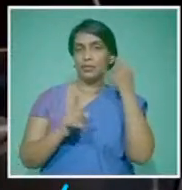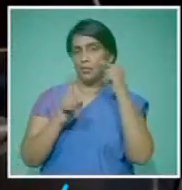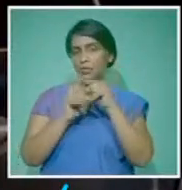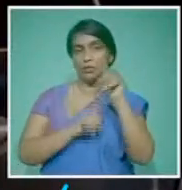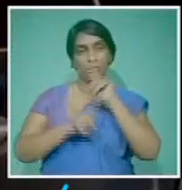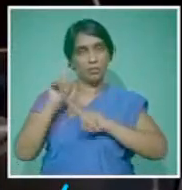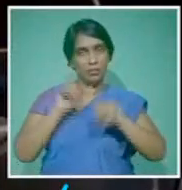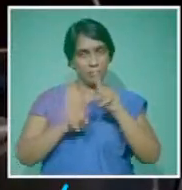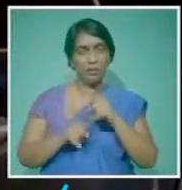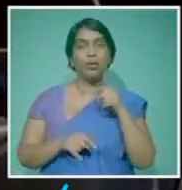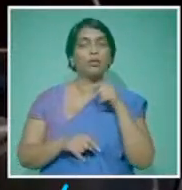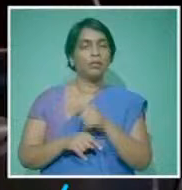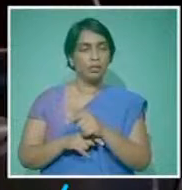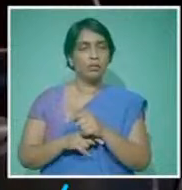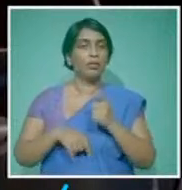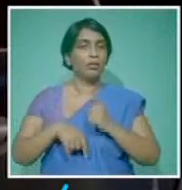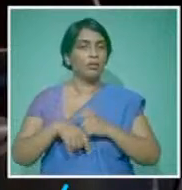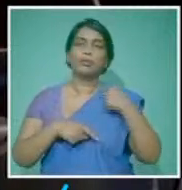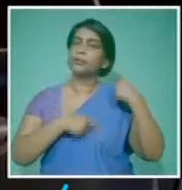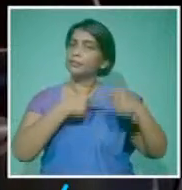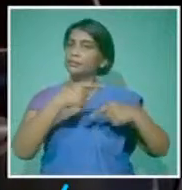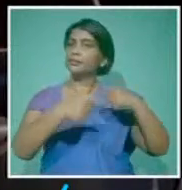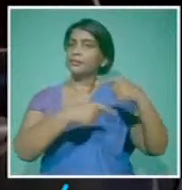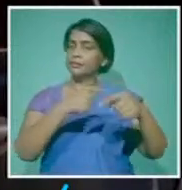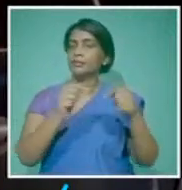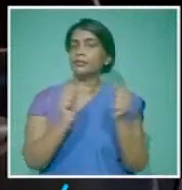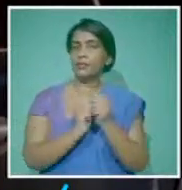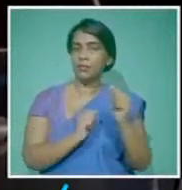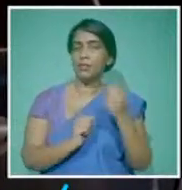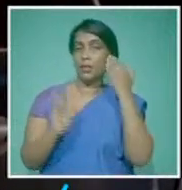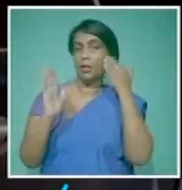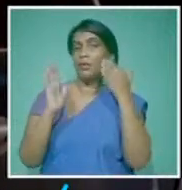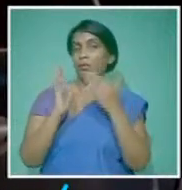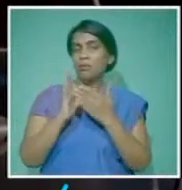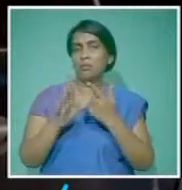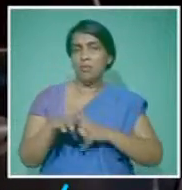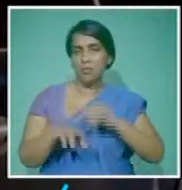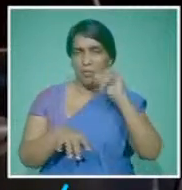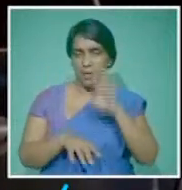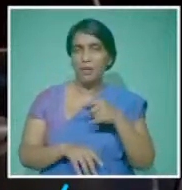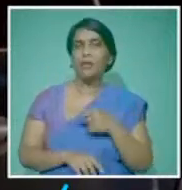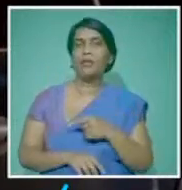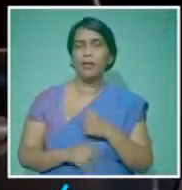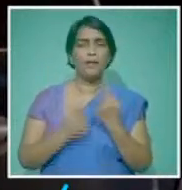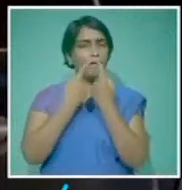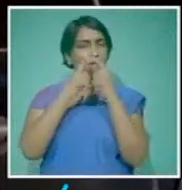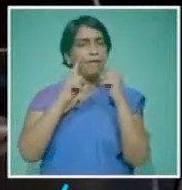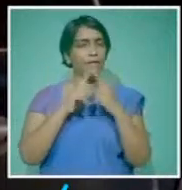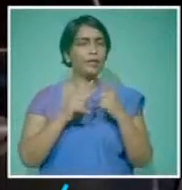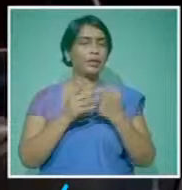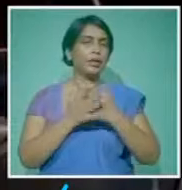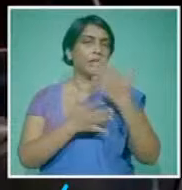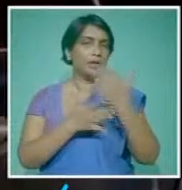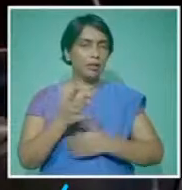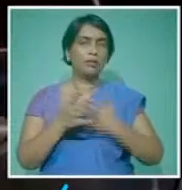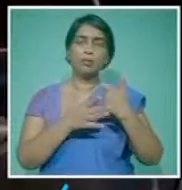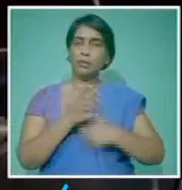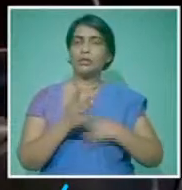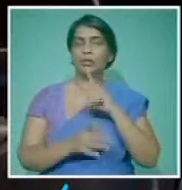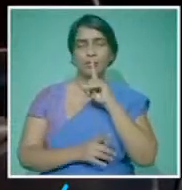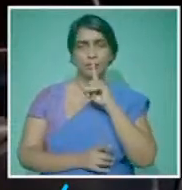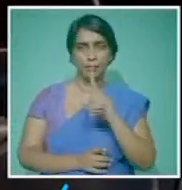කරනකොට මේක කාලයක් තිස්සේ මේ පිළිබඳ අවධානමක් තියෙන බව විවිධ වාර්තාවලින් වාර්තා